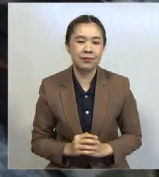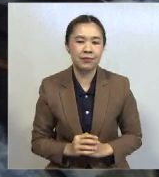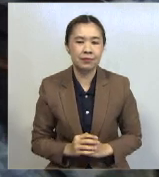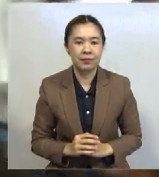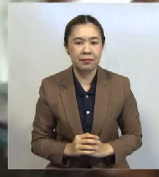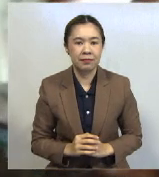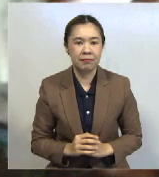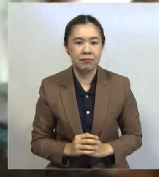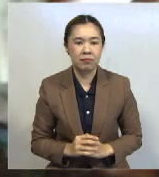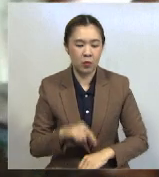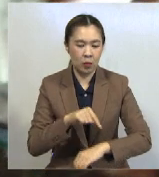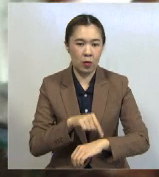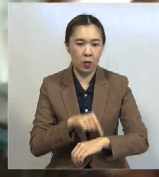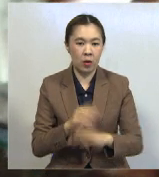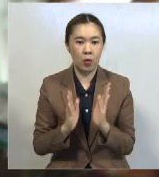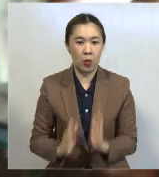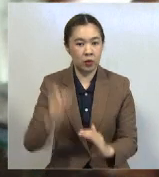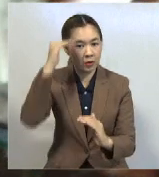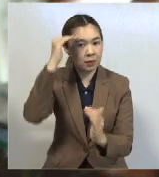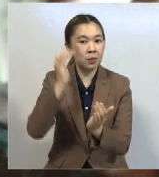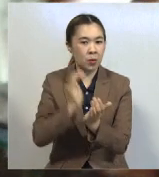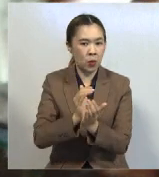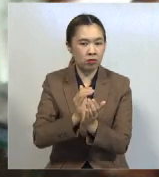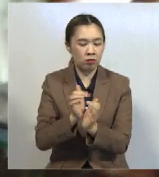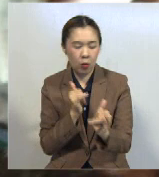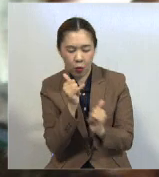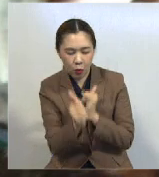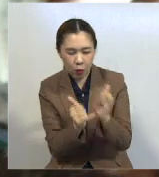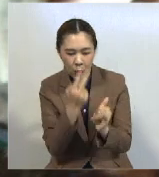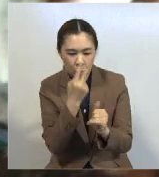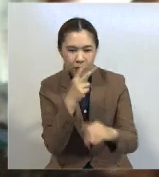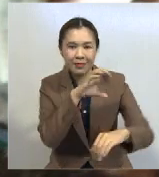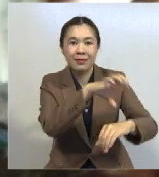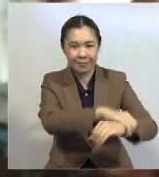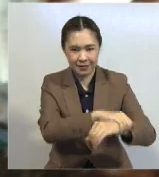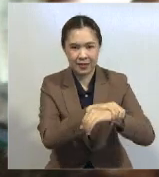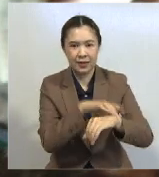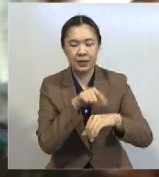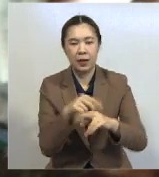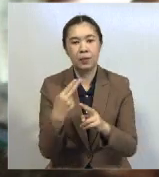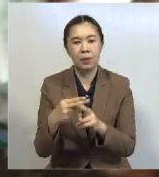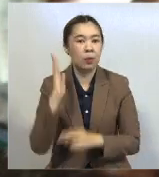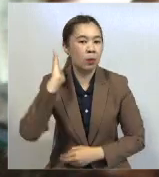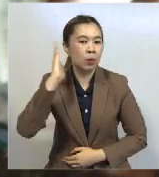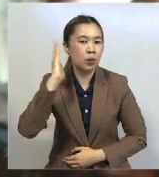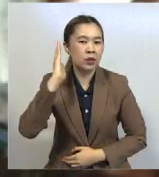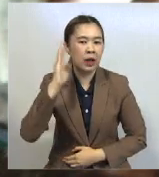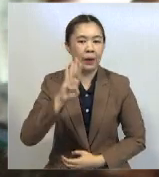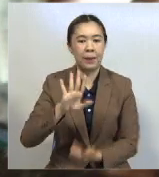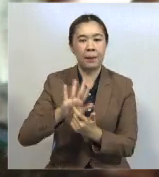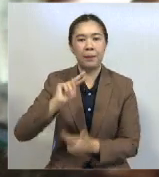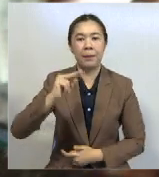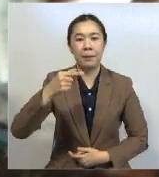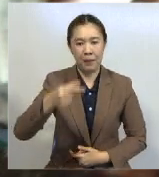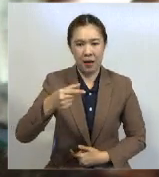ของการควบคุมตัวของเจ้าหน้าที่นะคะที่ไปจับกุมตัวนายสมคิดพุ่มพวงหรือว่าบังนะคะผู้ต้องห